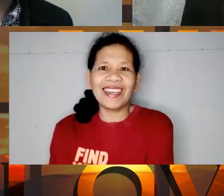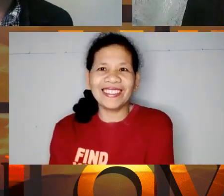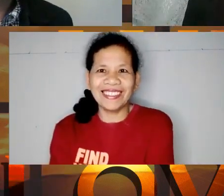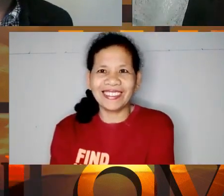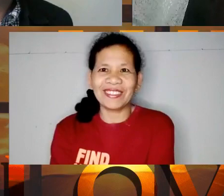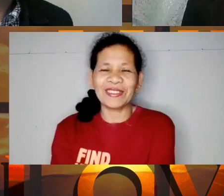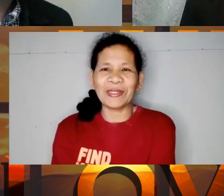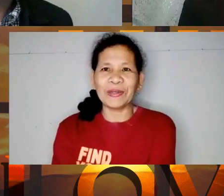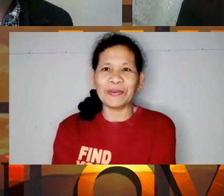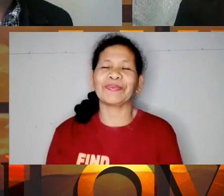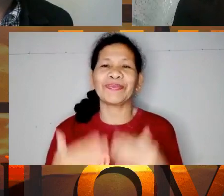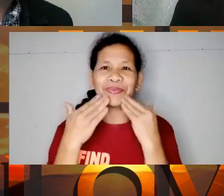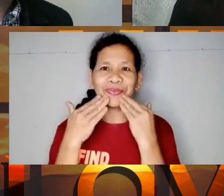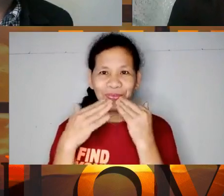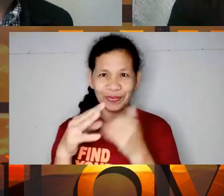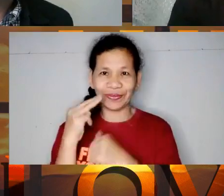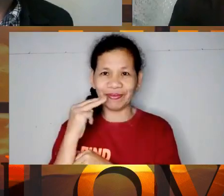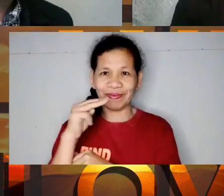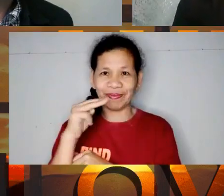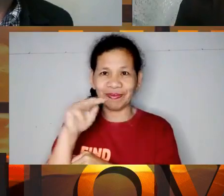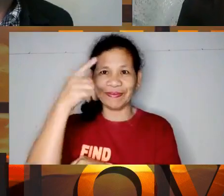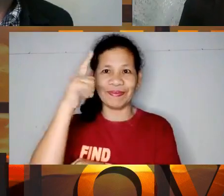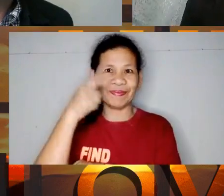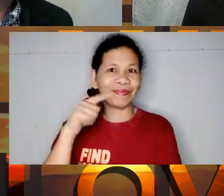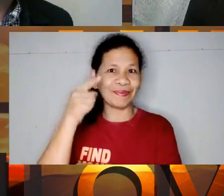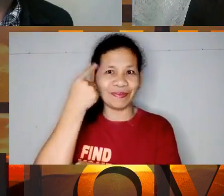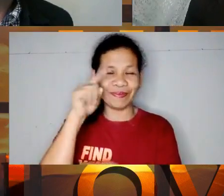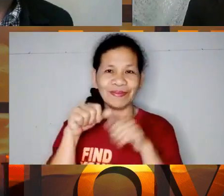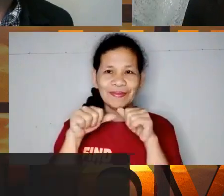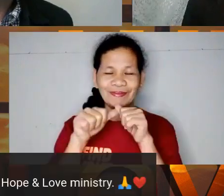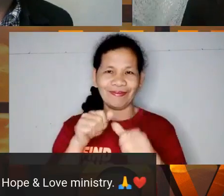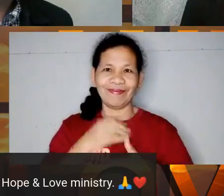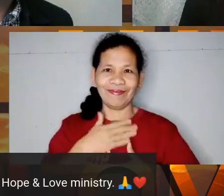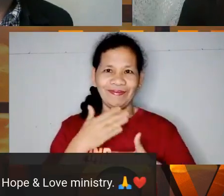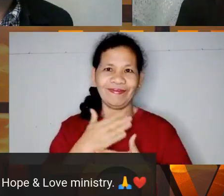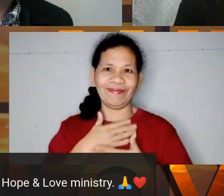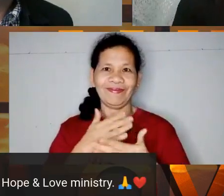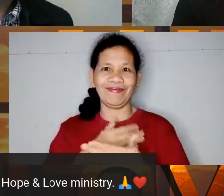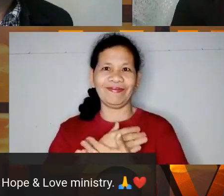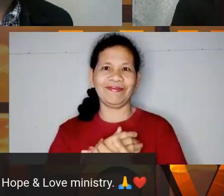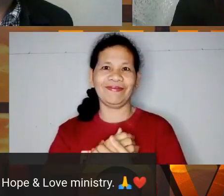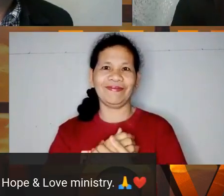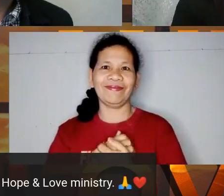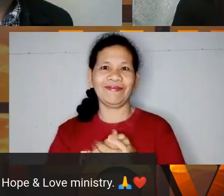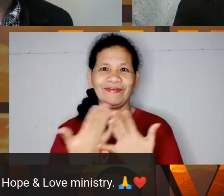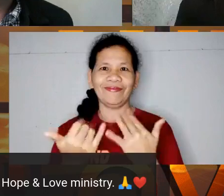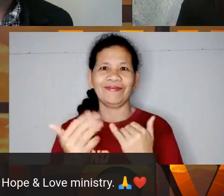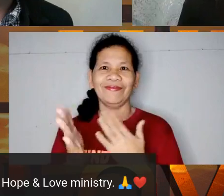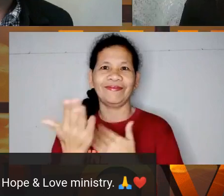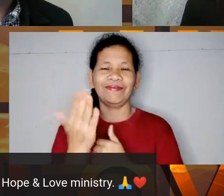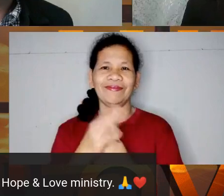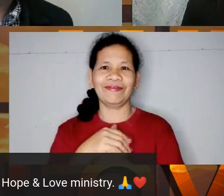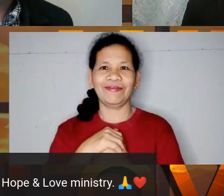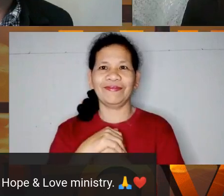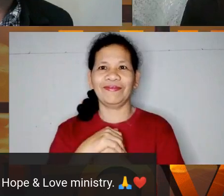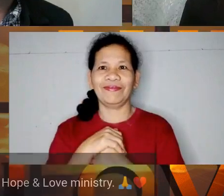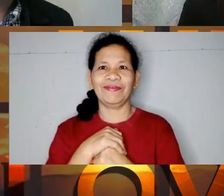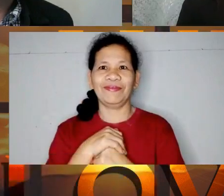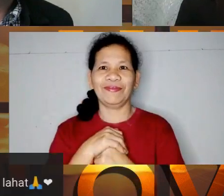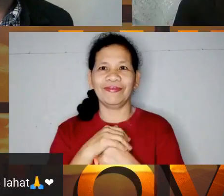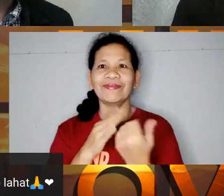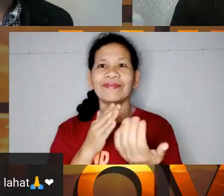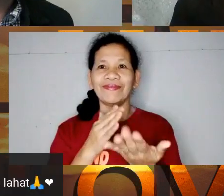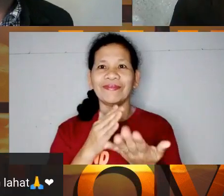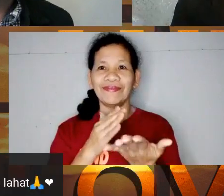Okay. Thank you so much, Ma'am Lina, sa patuloy na kasiglahan sa umagang ito na kung saan ay kayo ay patuloy